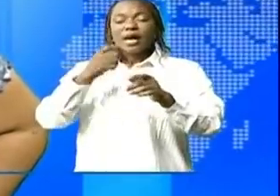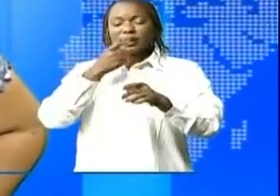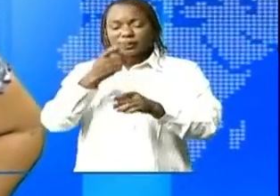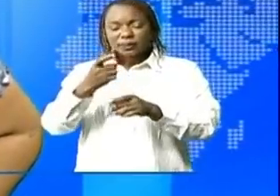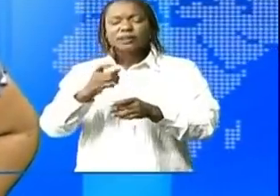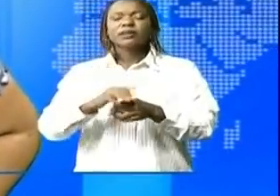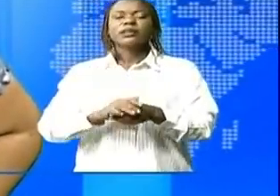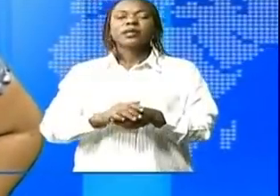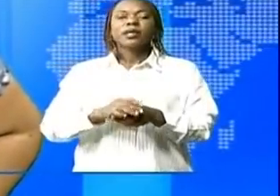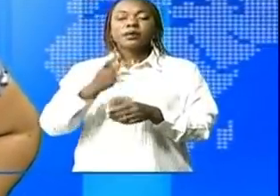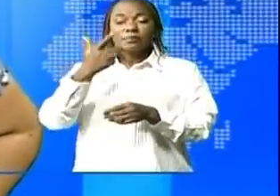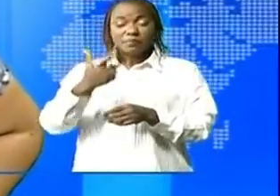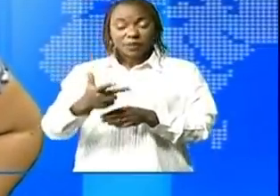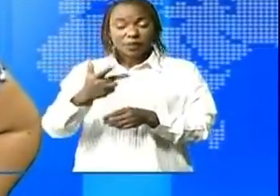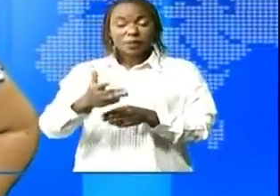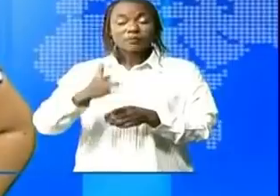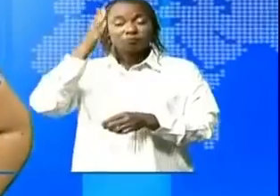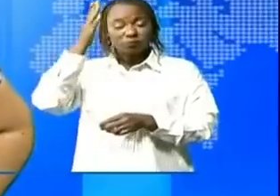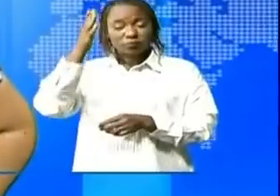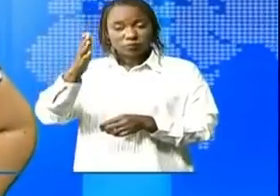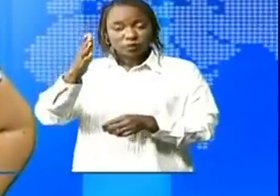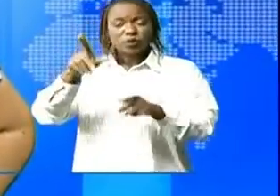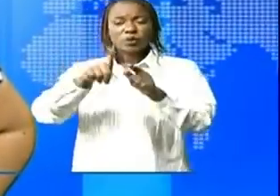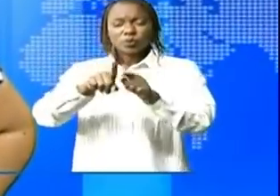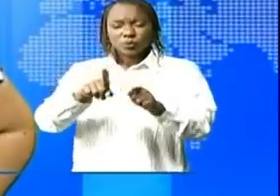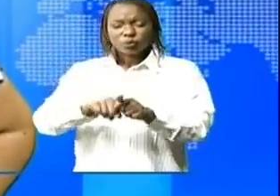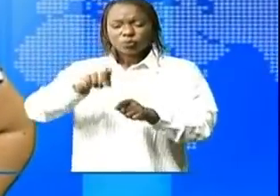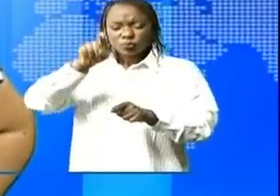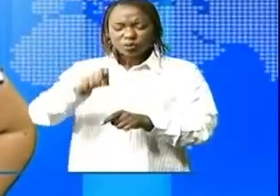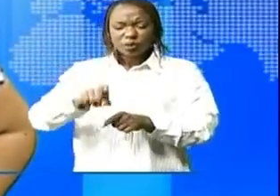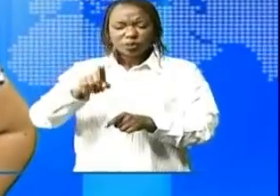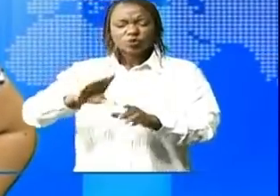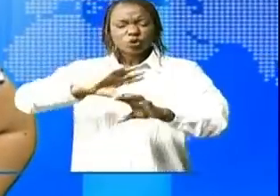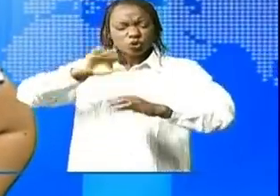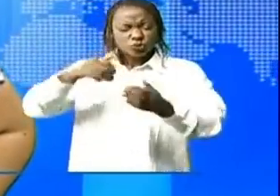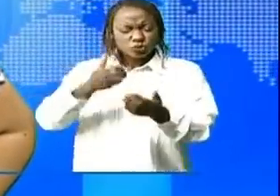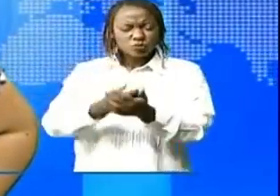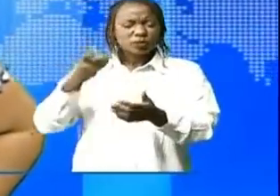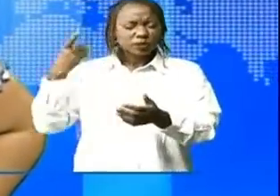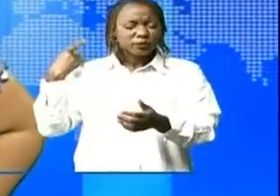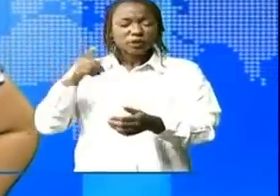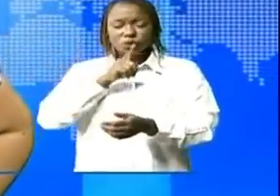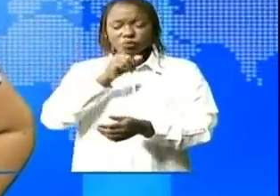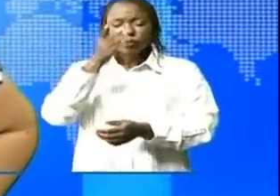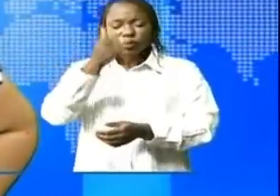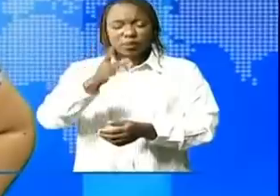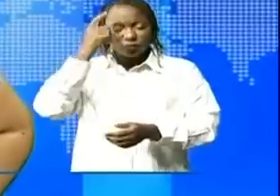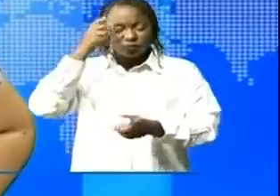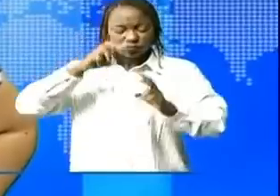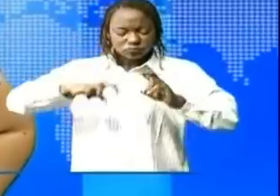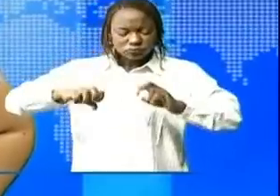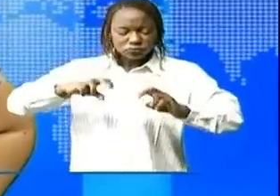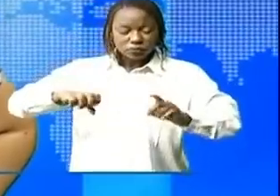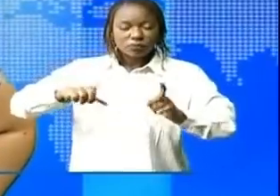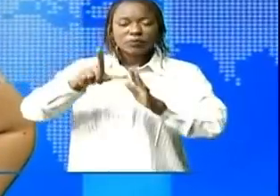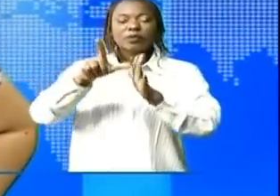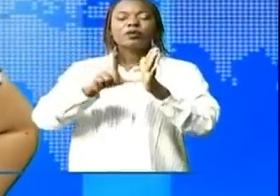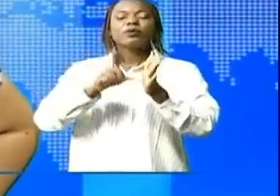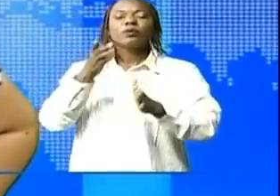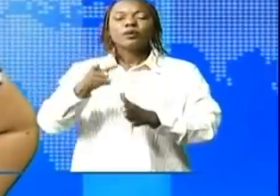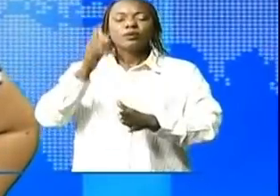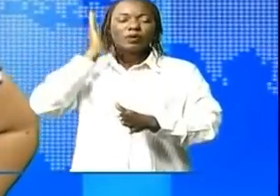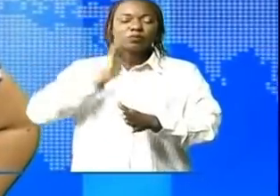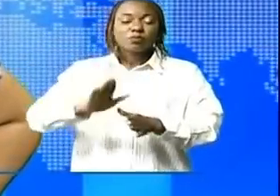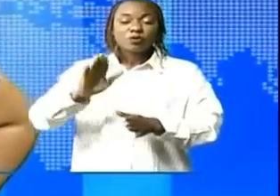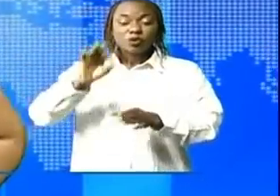à la sagesse. Les députés de toutes les tendances confondues doivent être présents pour examiner cette matière essentielle pour la bonne organisation des